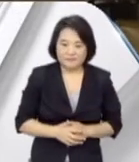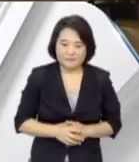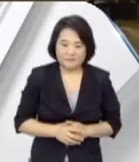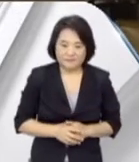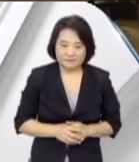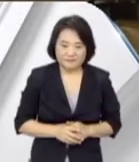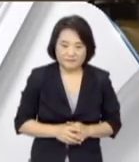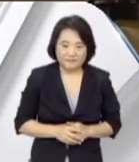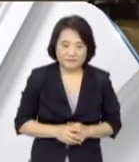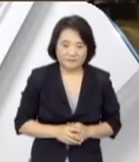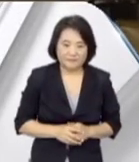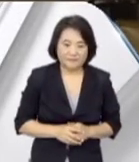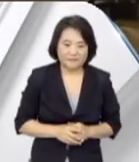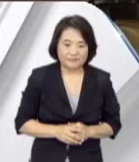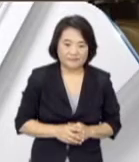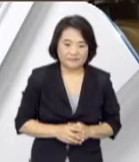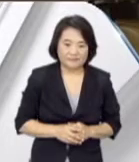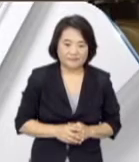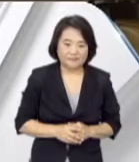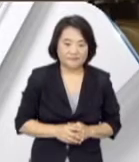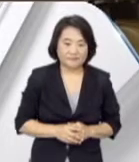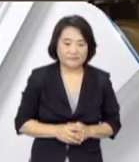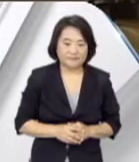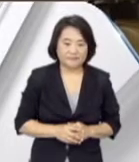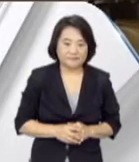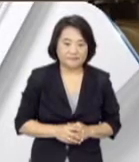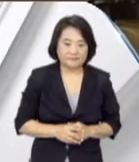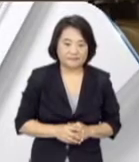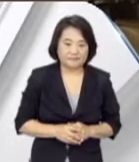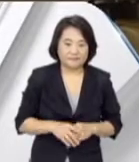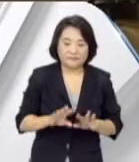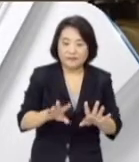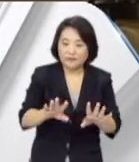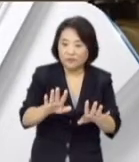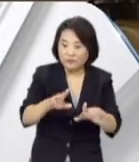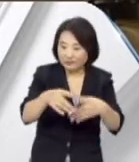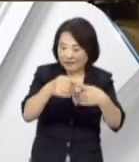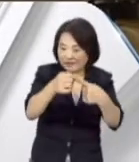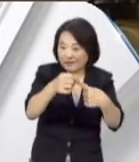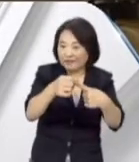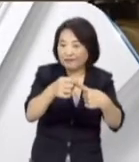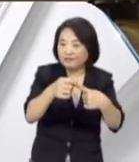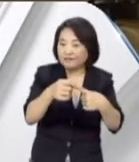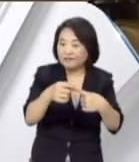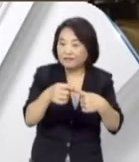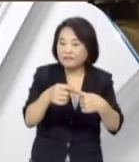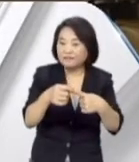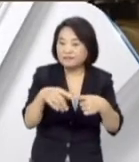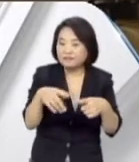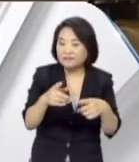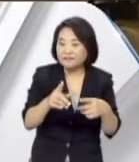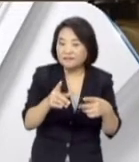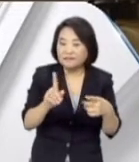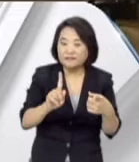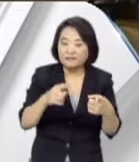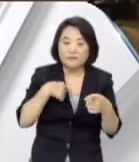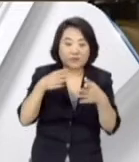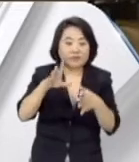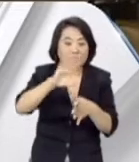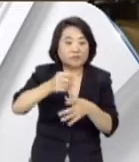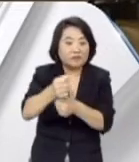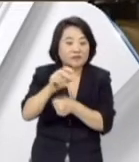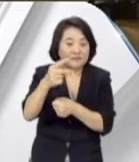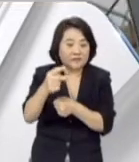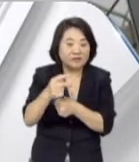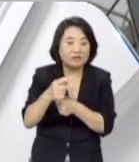我说的只有两件事情一件事情就是我们对于奖